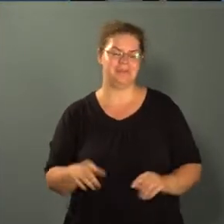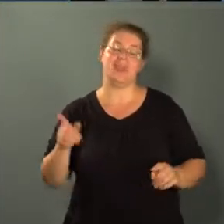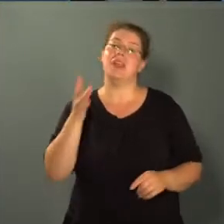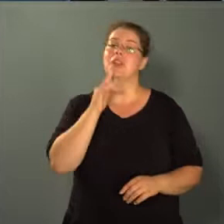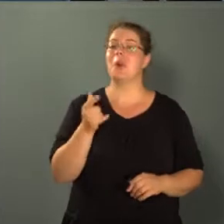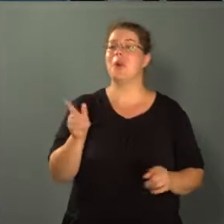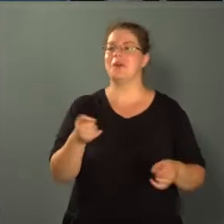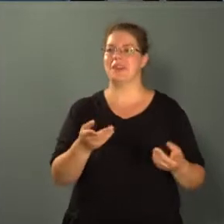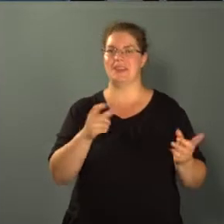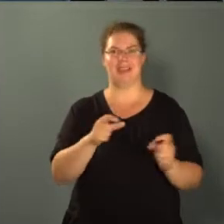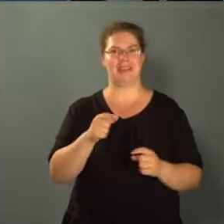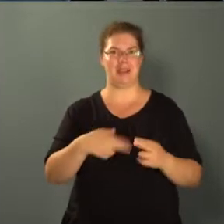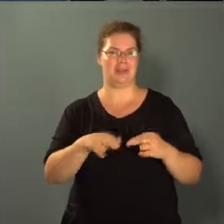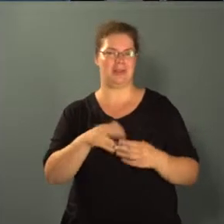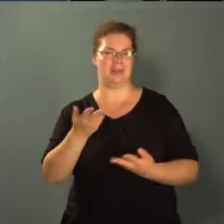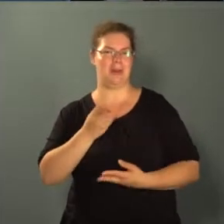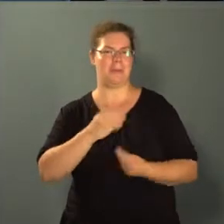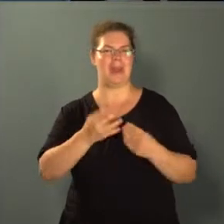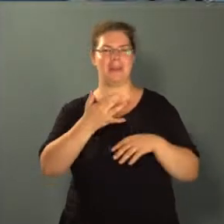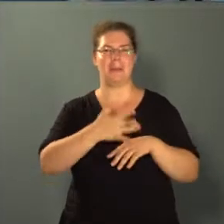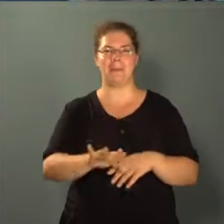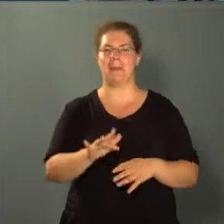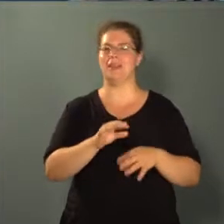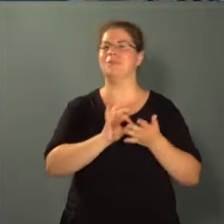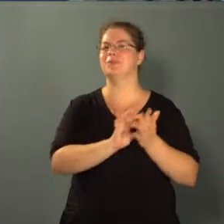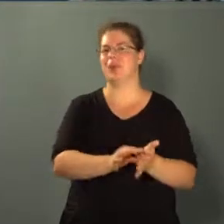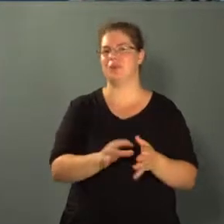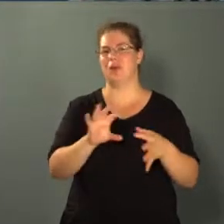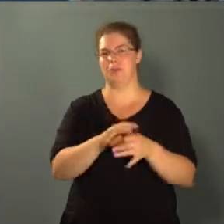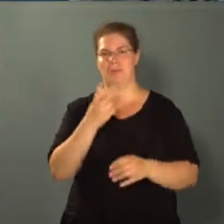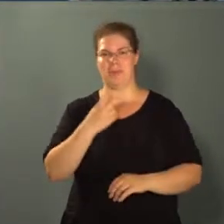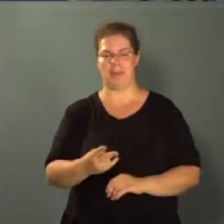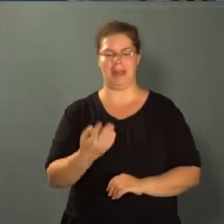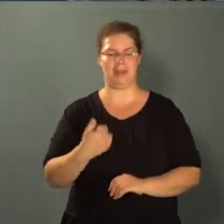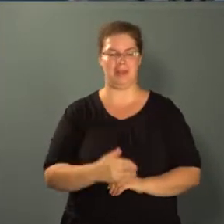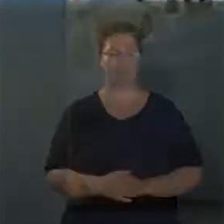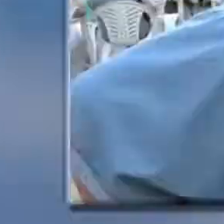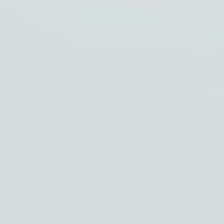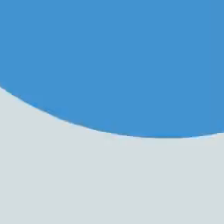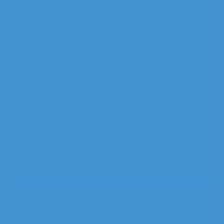Rockkoncertre érkeztünk, de többet kaptunk, hiszen egy példamutató kapcsolatba is bepillanthattunk.